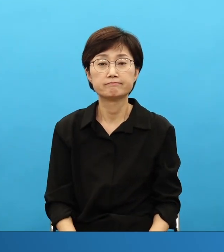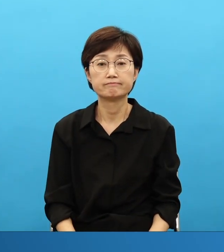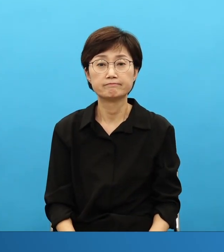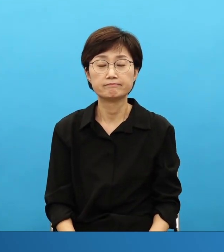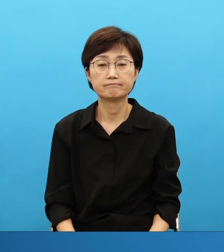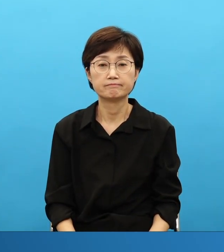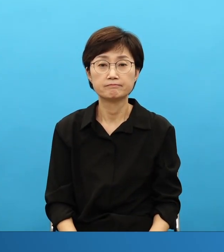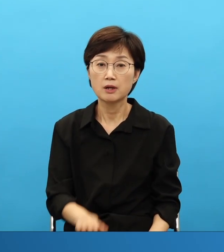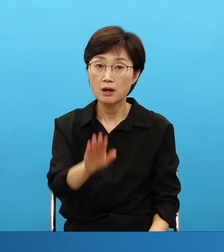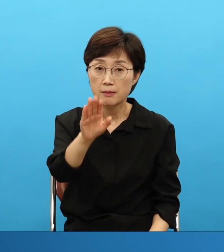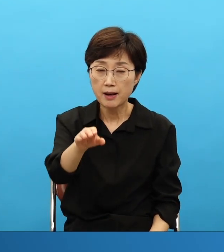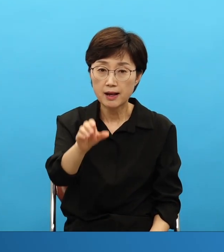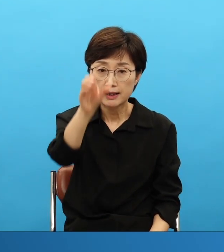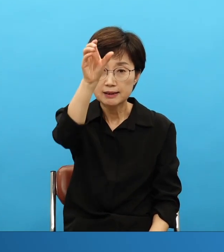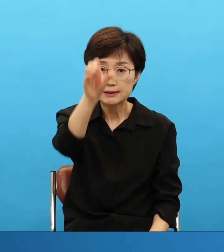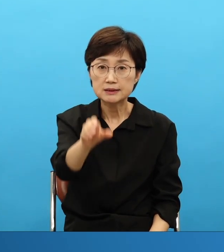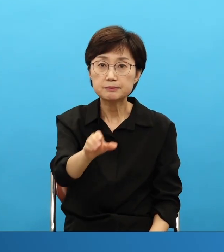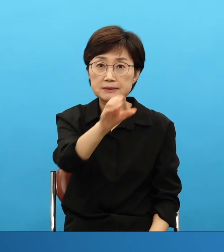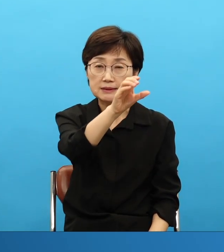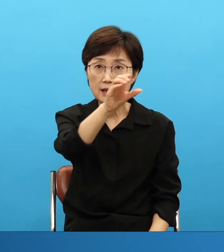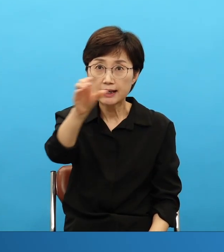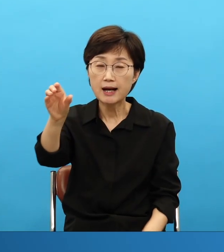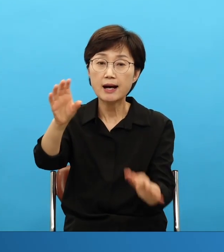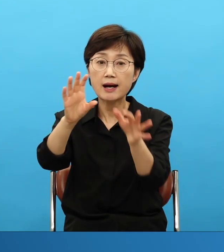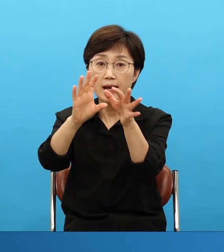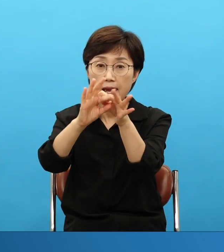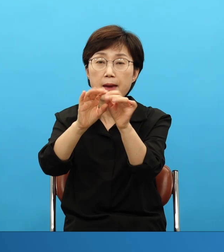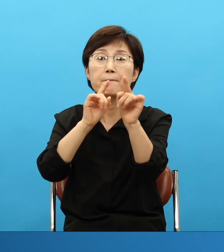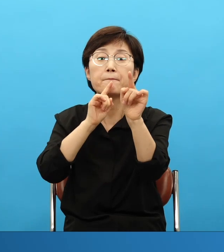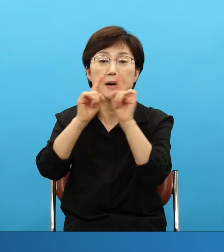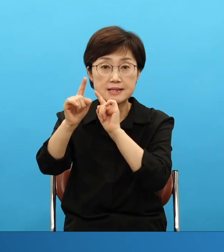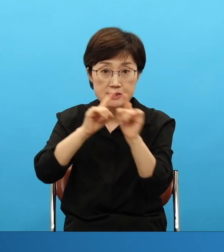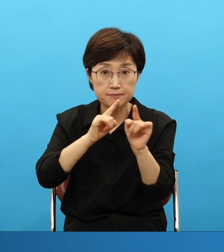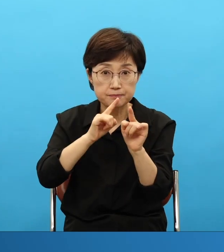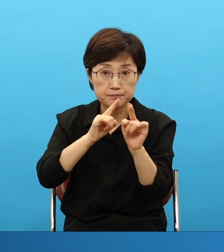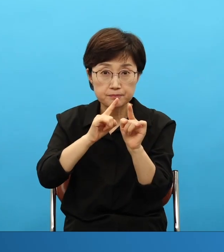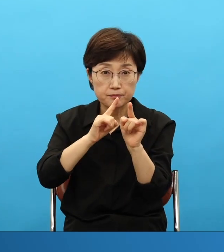돈은 많이 있습니다만 세 가지를 찾아내야 됩니다